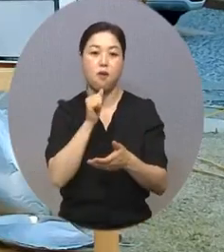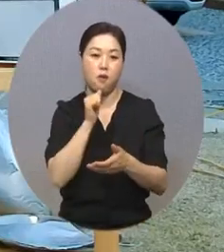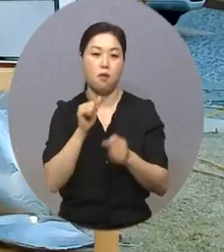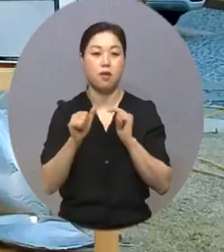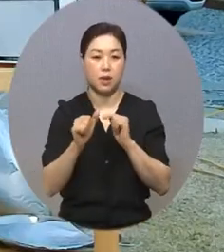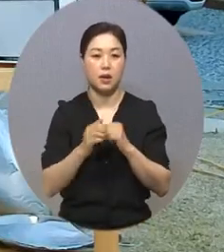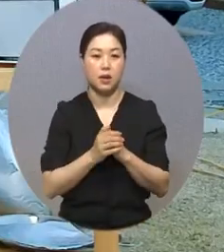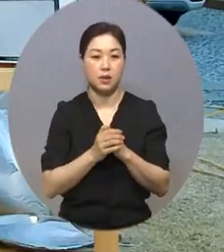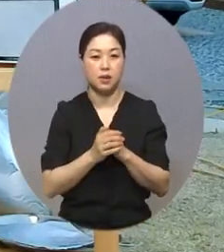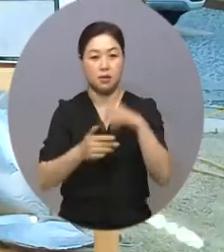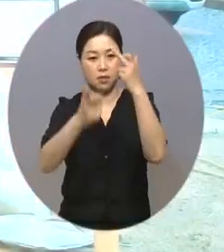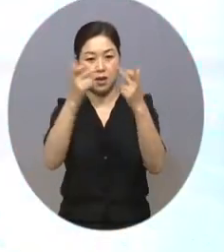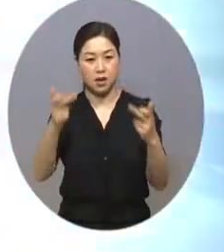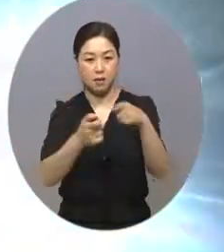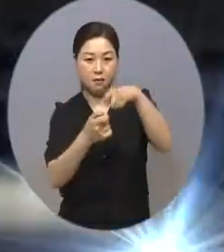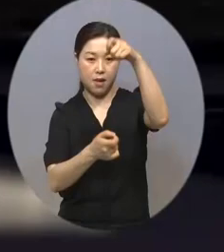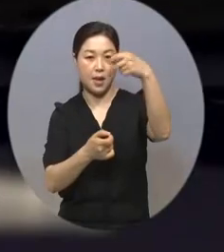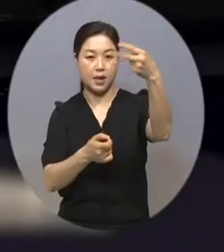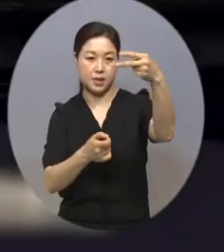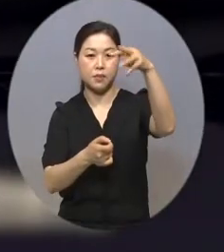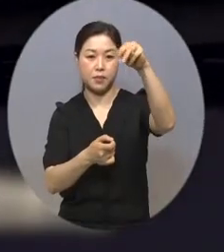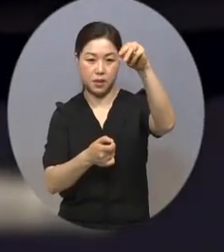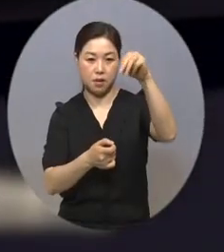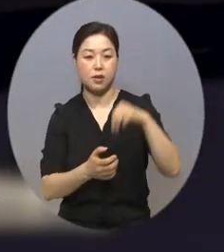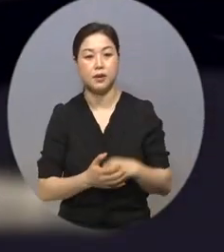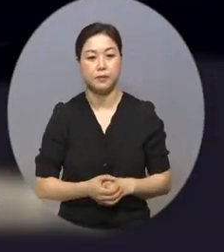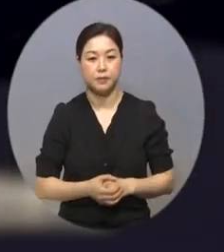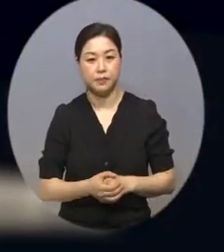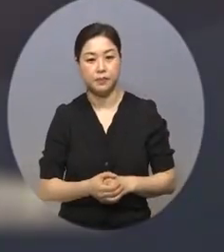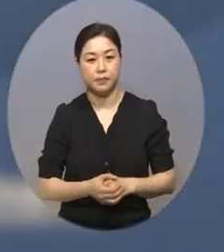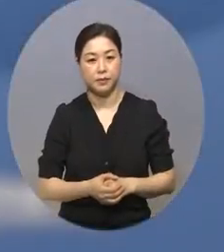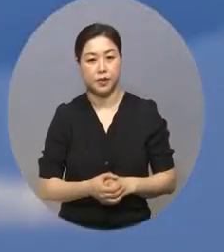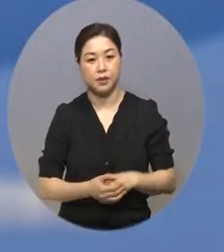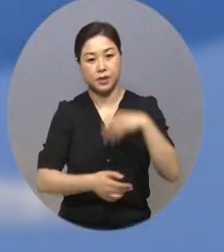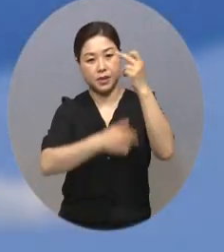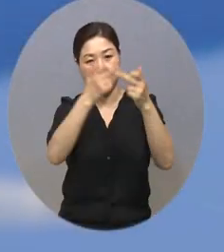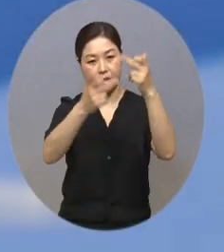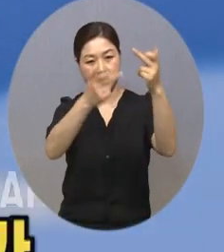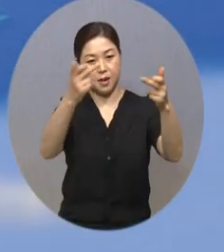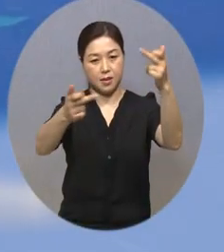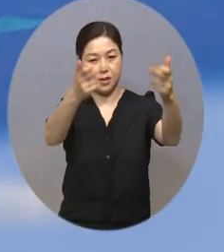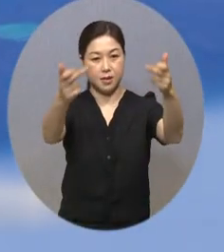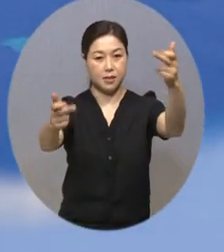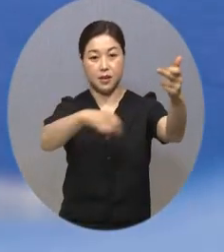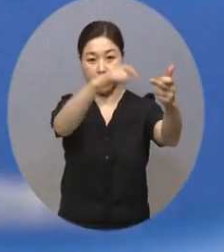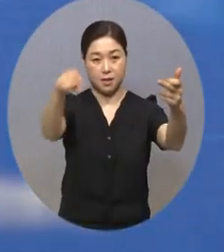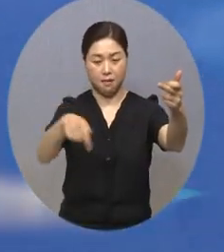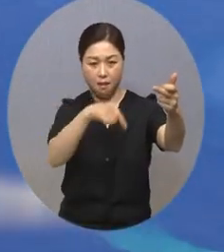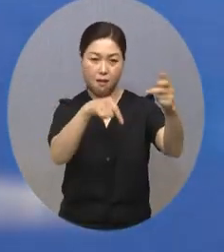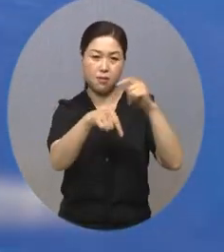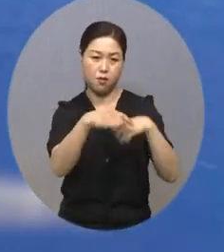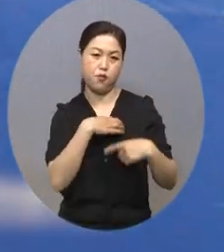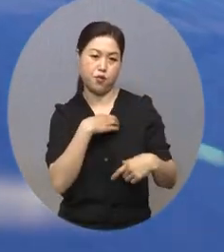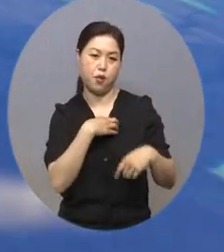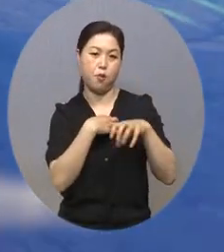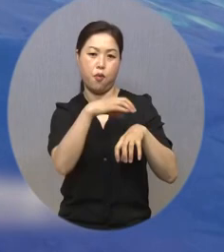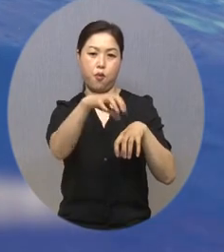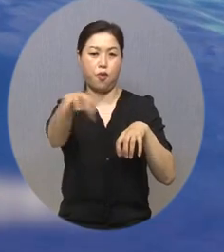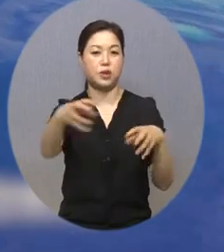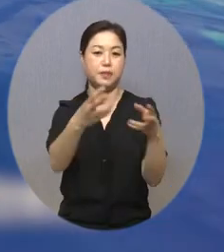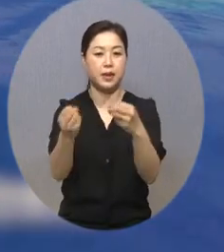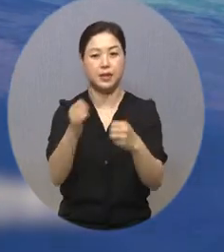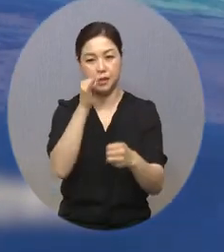는 해발 2000m 에 위치하고 있습니다 아 겹겹이 산으로 둘러싸여 이걸 왜 이제서 목 입 안에 그런